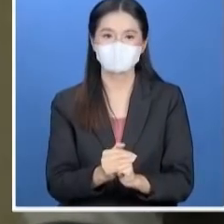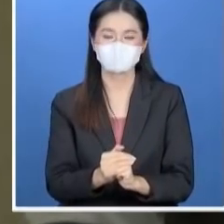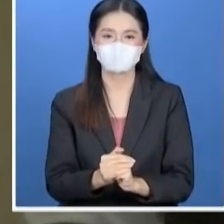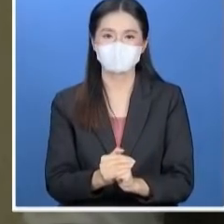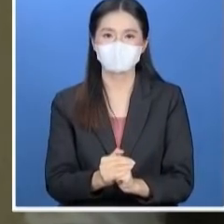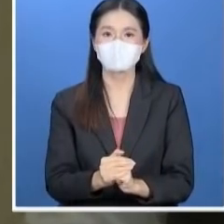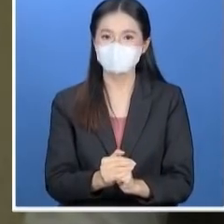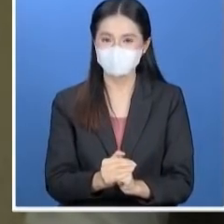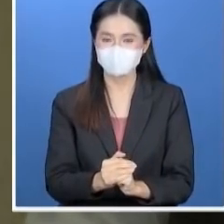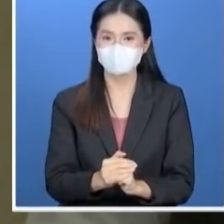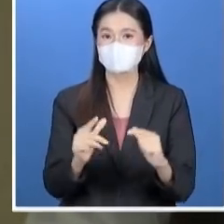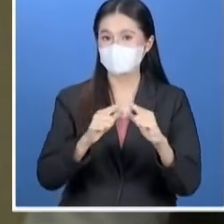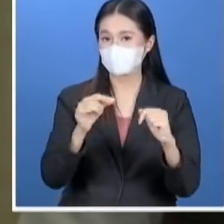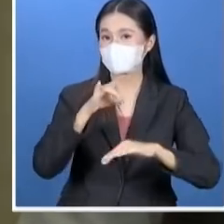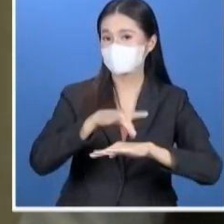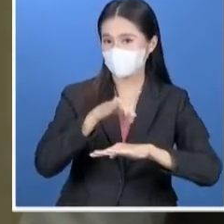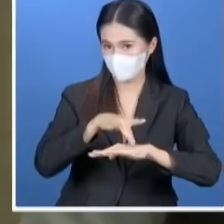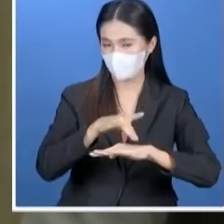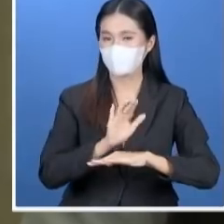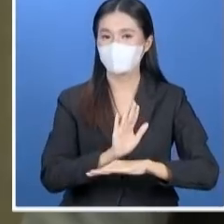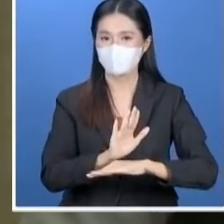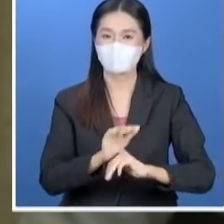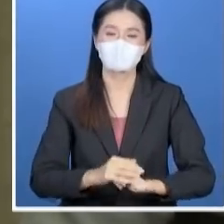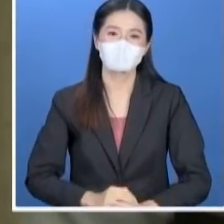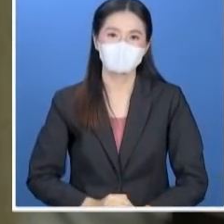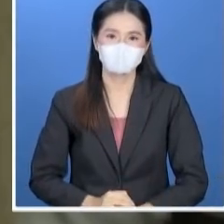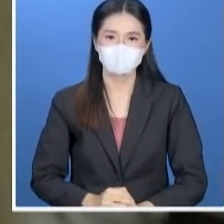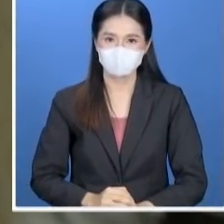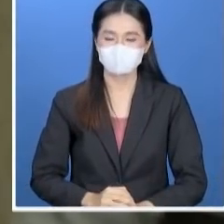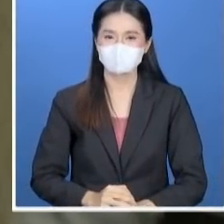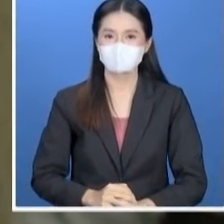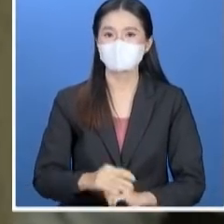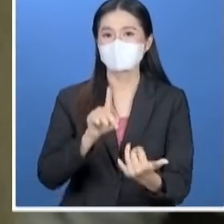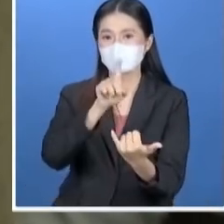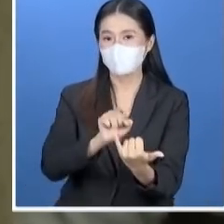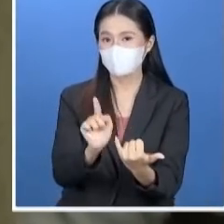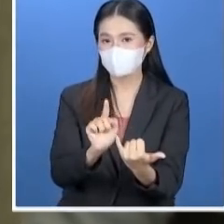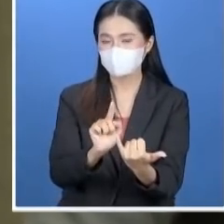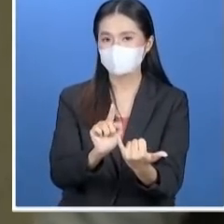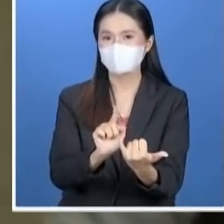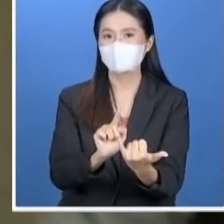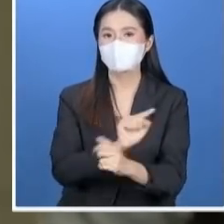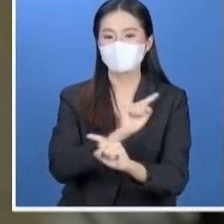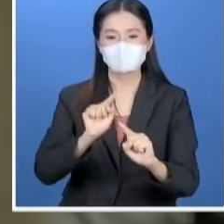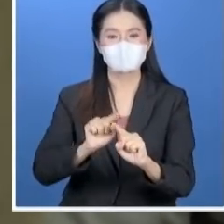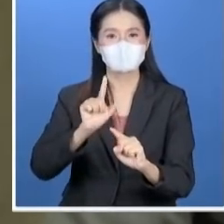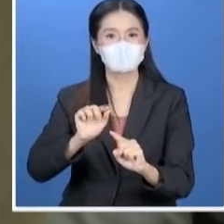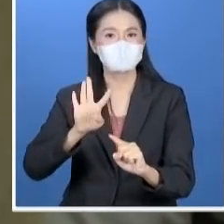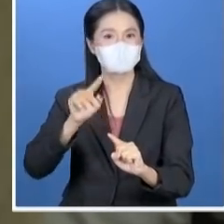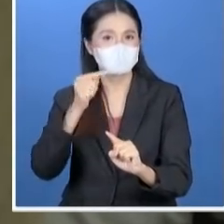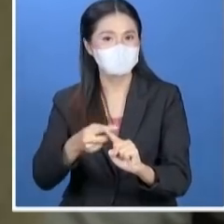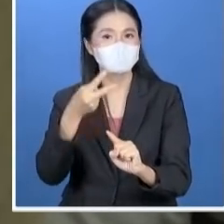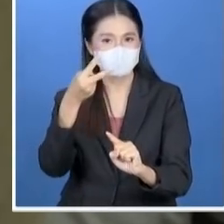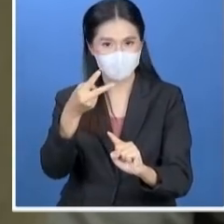ครับคดีคุณแตงโมภัทรธิดาพัชรวีรพงษ์เสียชีวิตเหตุเกิดเมื่อวันที่24กุมภ